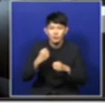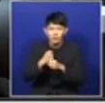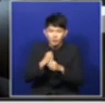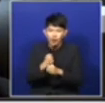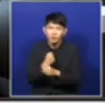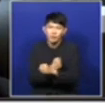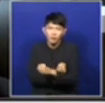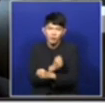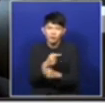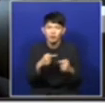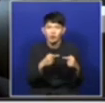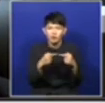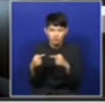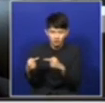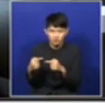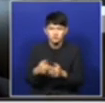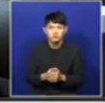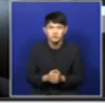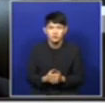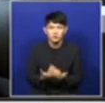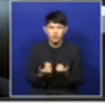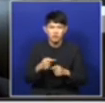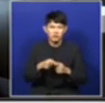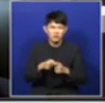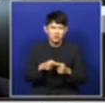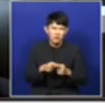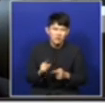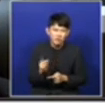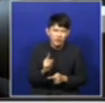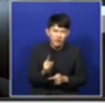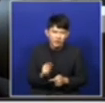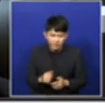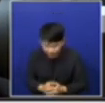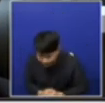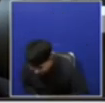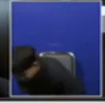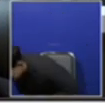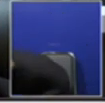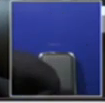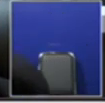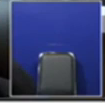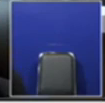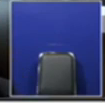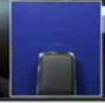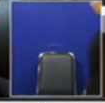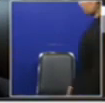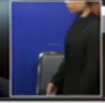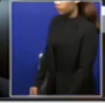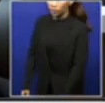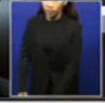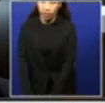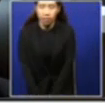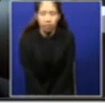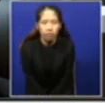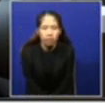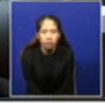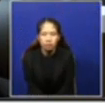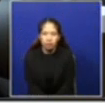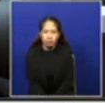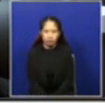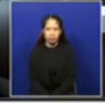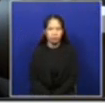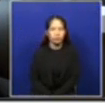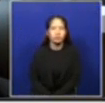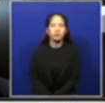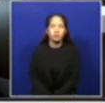านประธานครับสิ่งที่น่าเจ็บปวดในขณะนี้ก็คือว่าทุกครั้งที่ผ่านมารัฐบาลมักจะยกเอาข้ออ้างของ